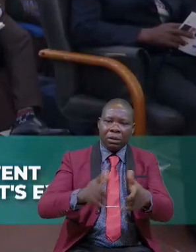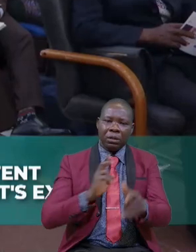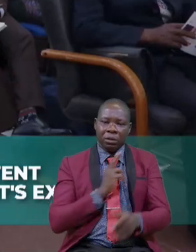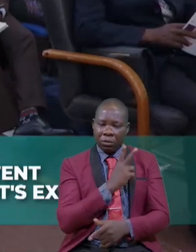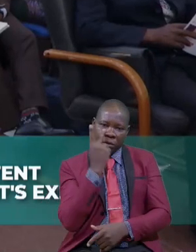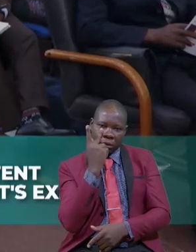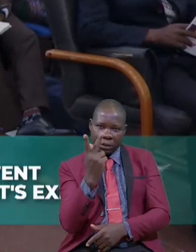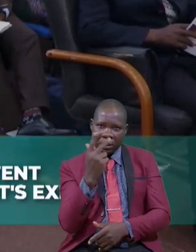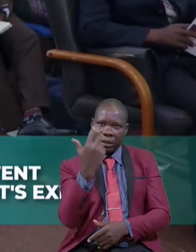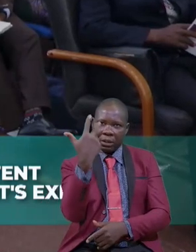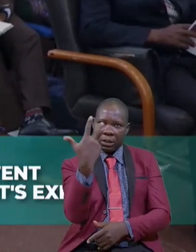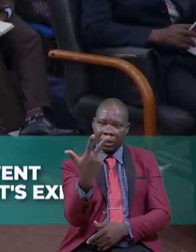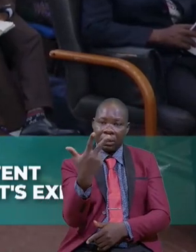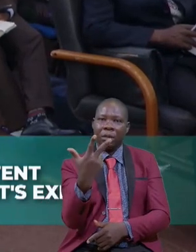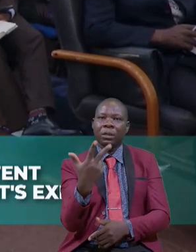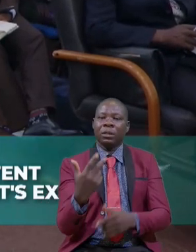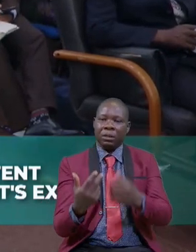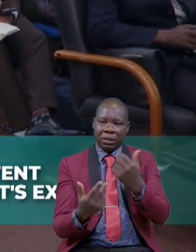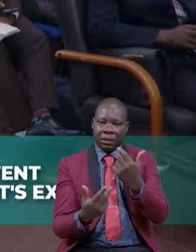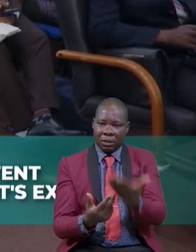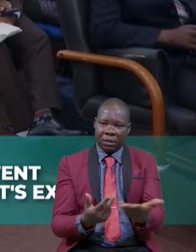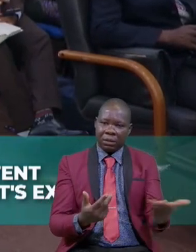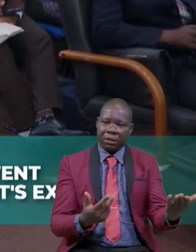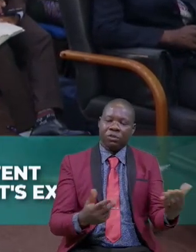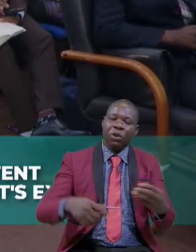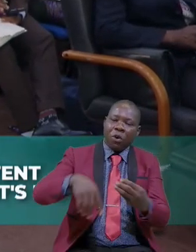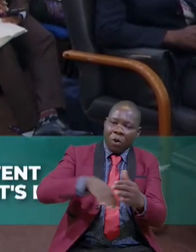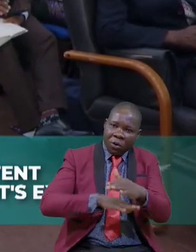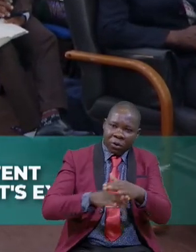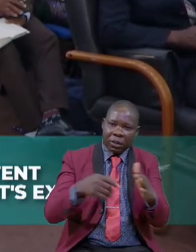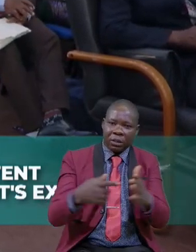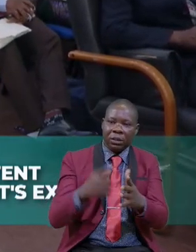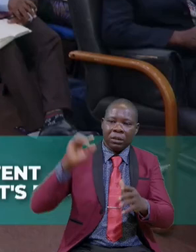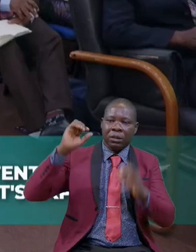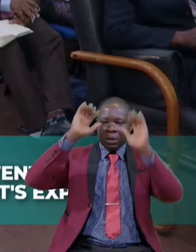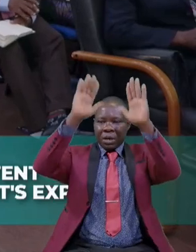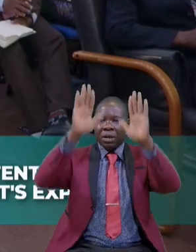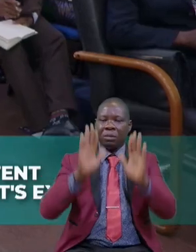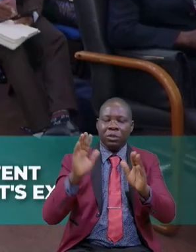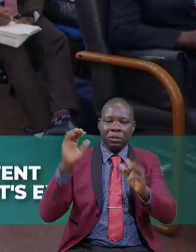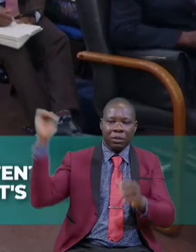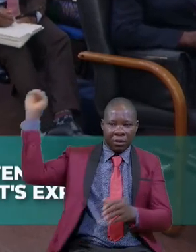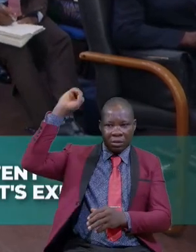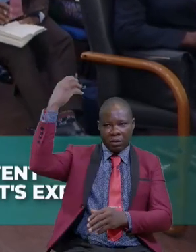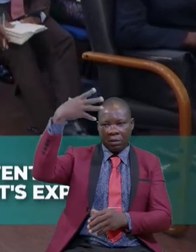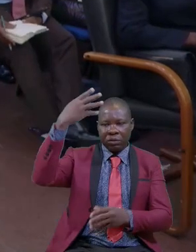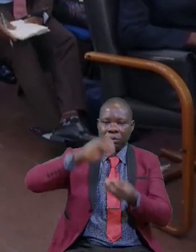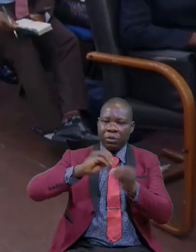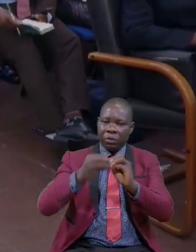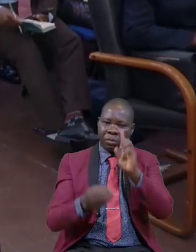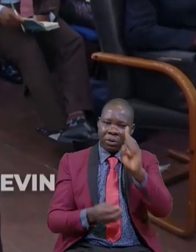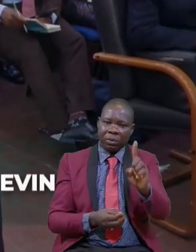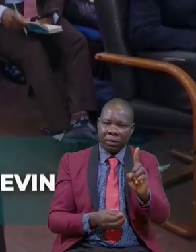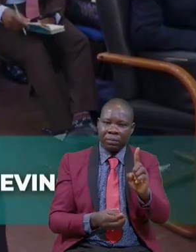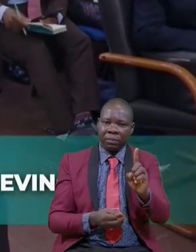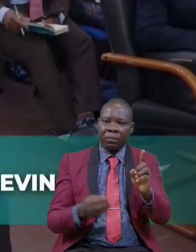Nous allons voir trois éléments dans ce premier point. Premièrement, c'est la grâce expiatoire.